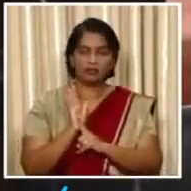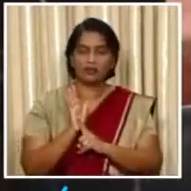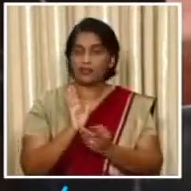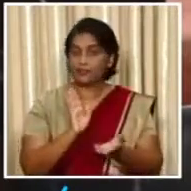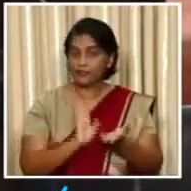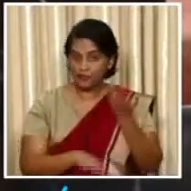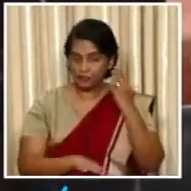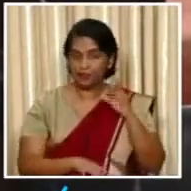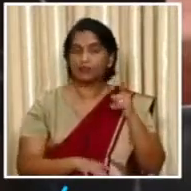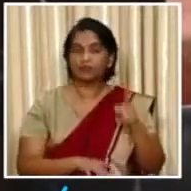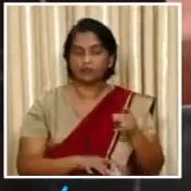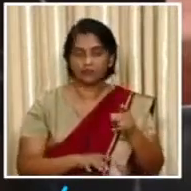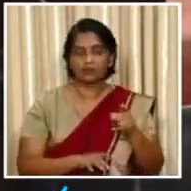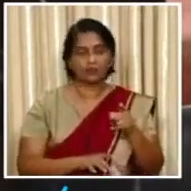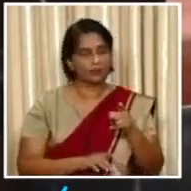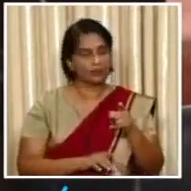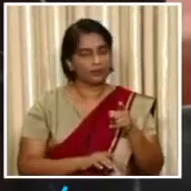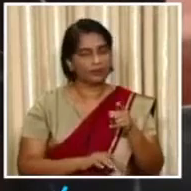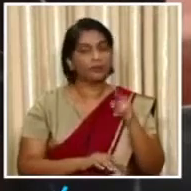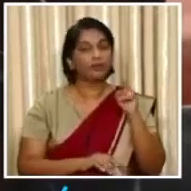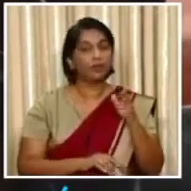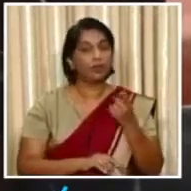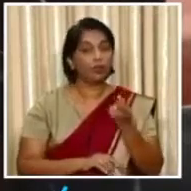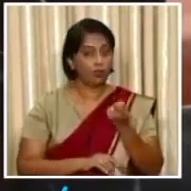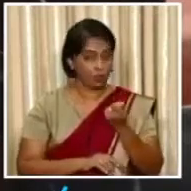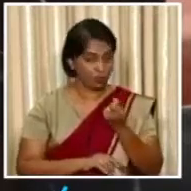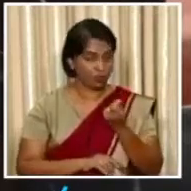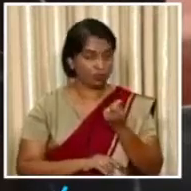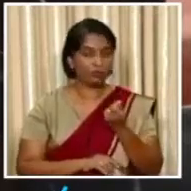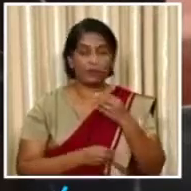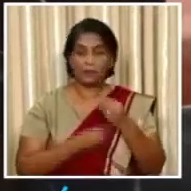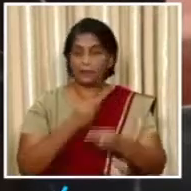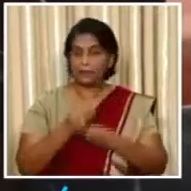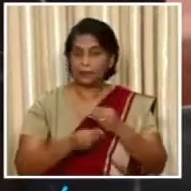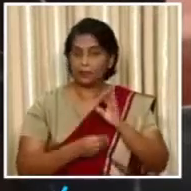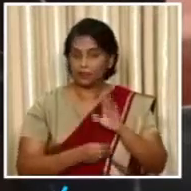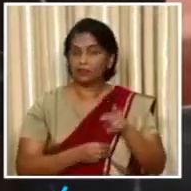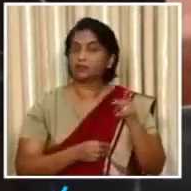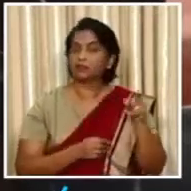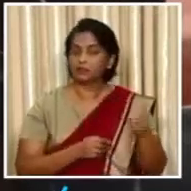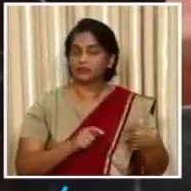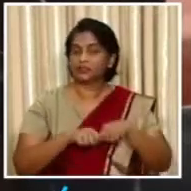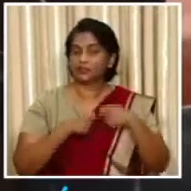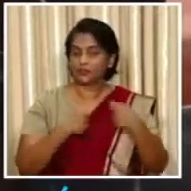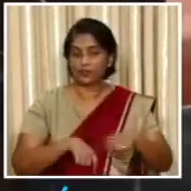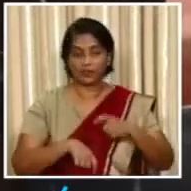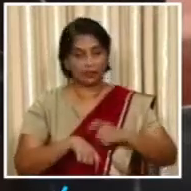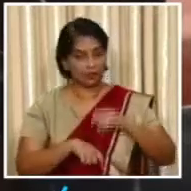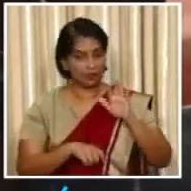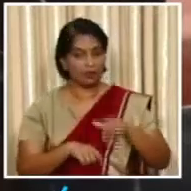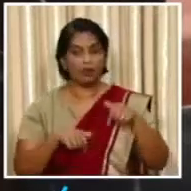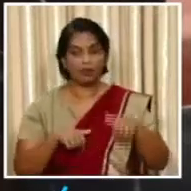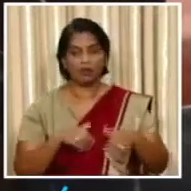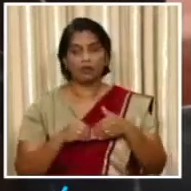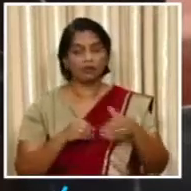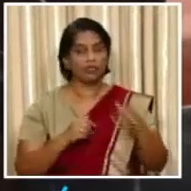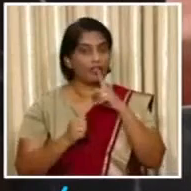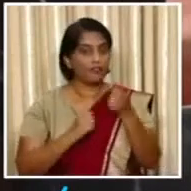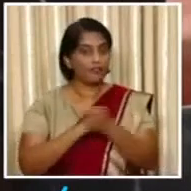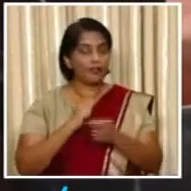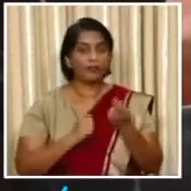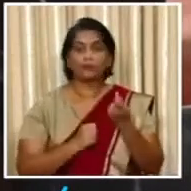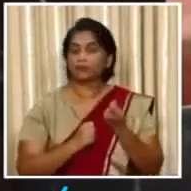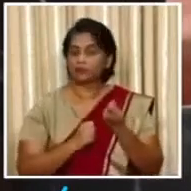125,000-க்கும் மேற்பட்ட பணத்தை உற்பத்திக்காக அவர்கள் செலவு செய்யும் போது இன்றைய நெல்லின் விலை